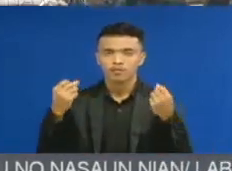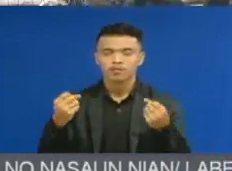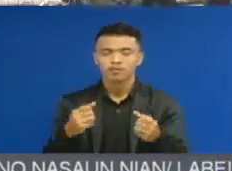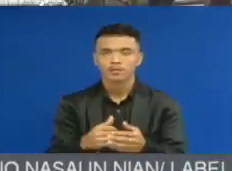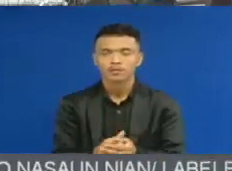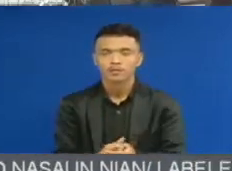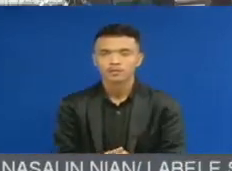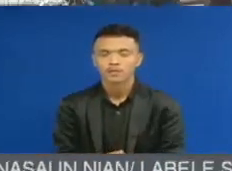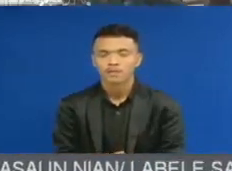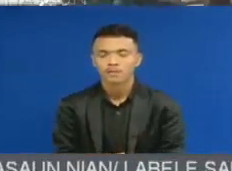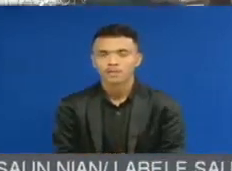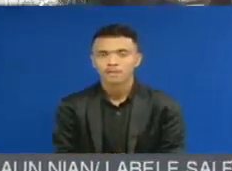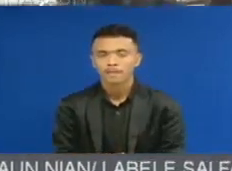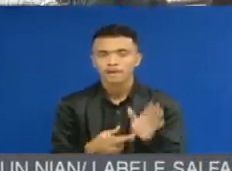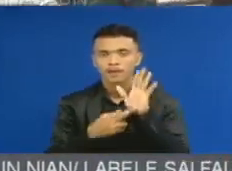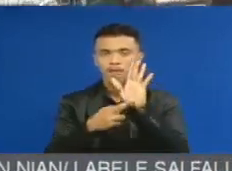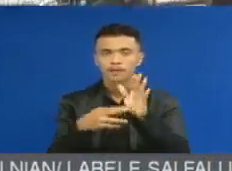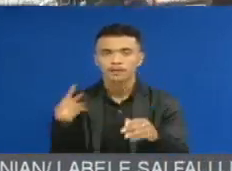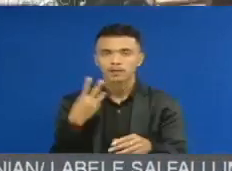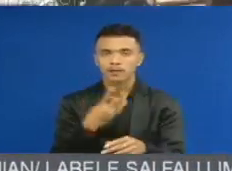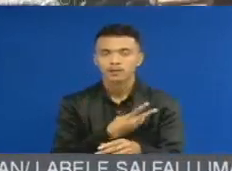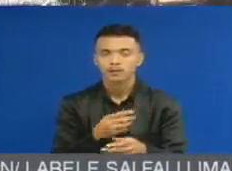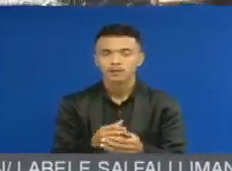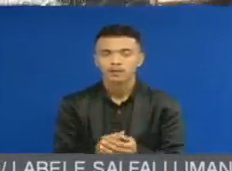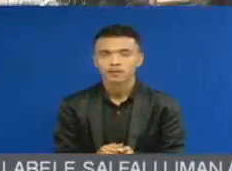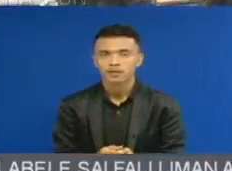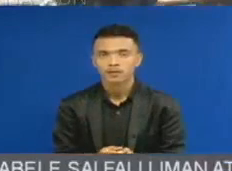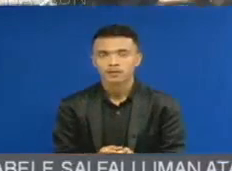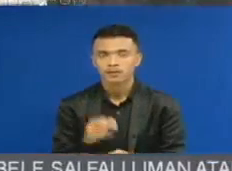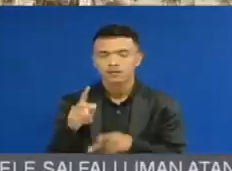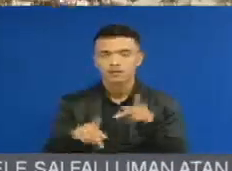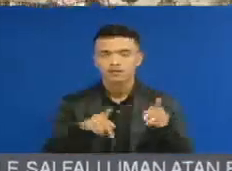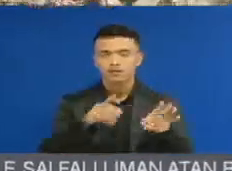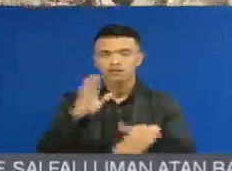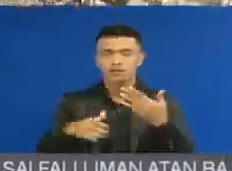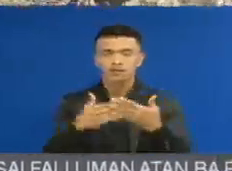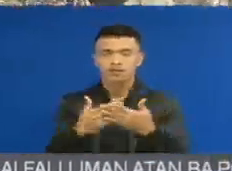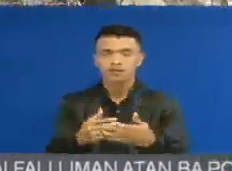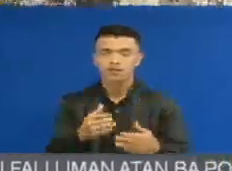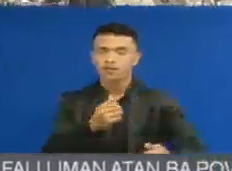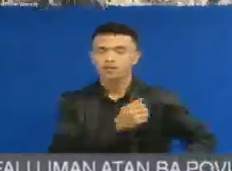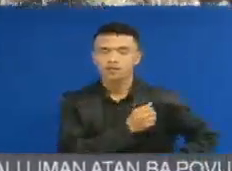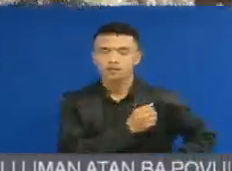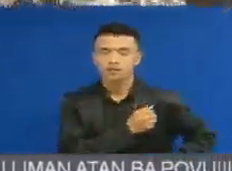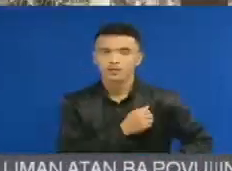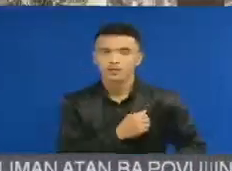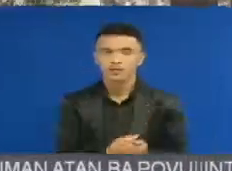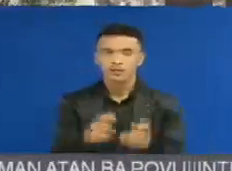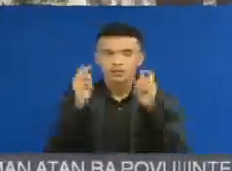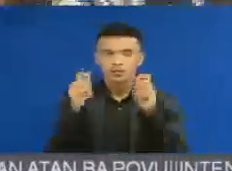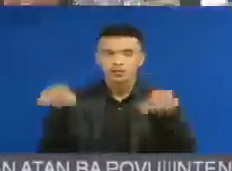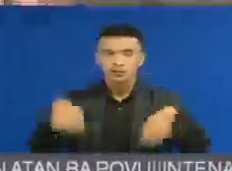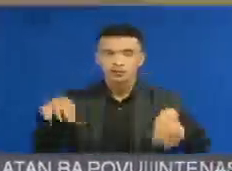Palinkile sefi ya teli sempre representa interesse fundamental usi povo timor-leste toma. Valentil e Fideteli tem que